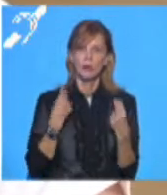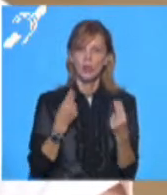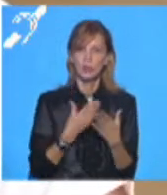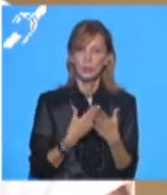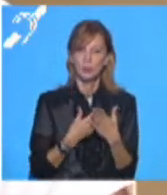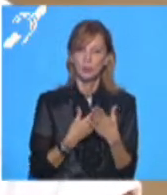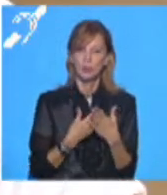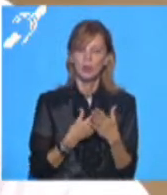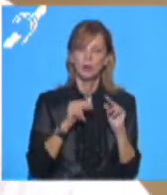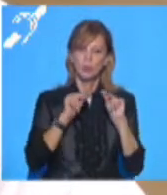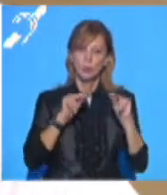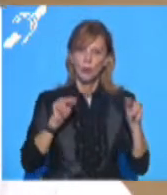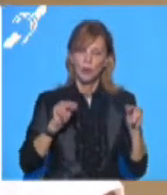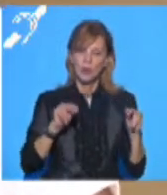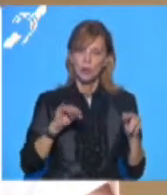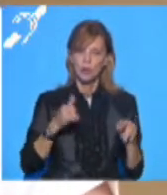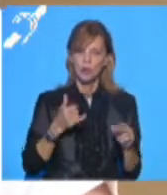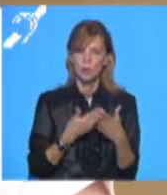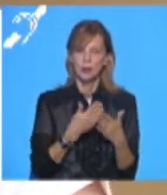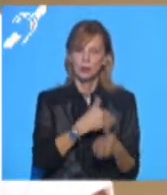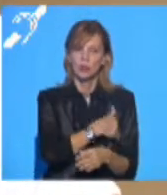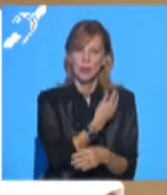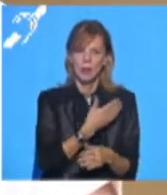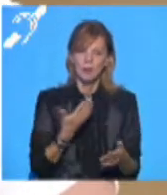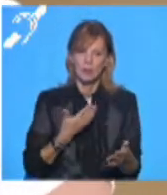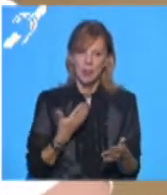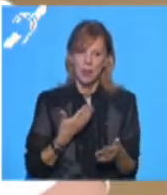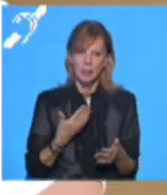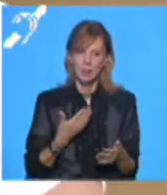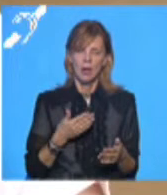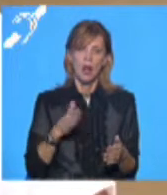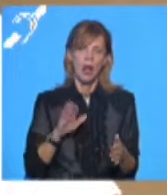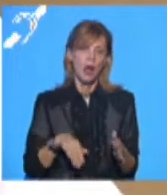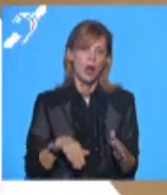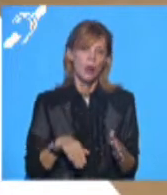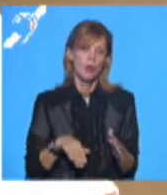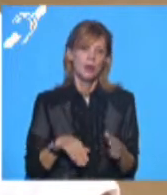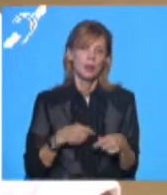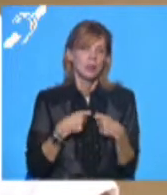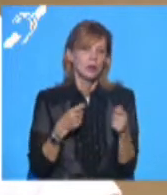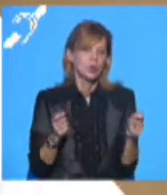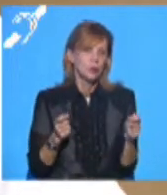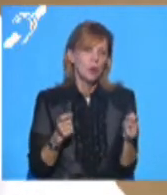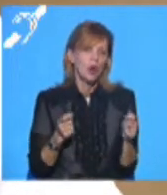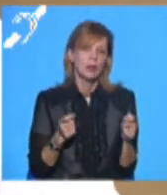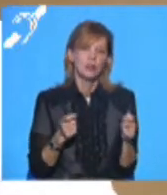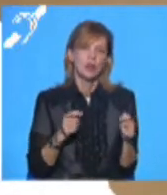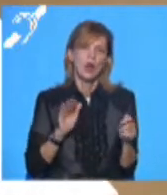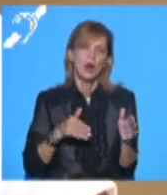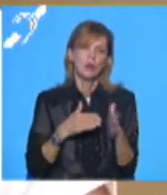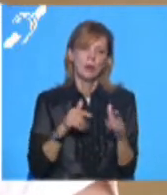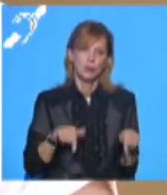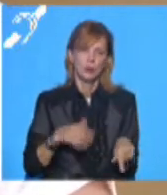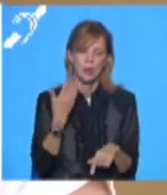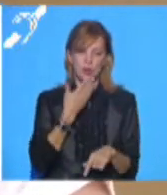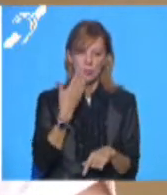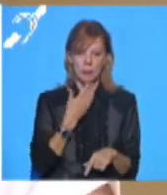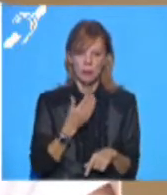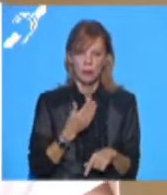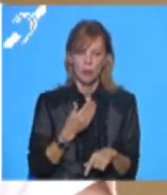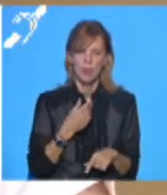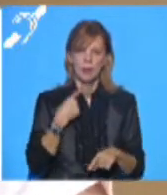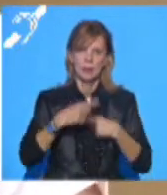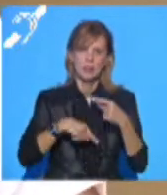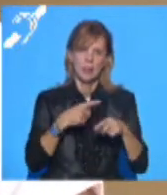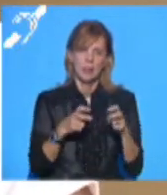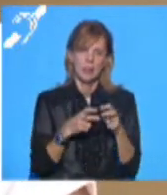pentru noi ca și cadre didactic, cât și pentru elevi care beneficiază de toate utilitățile în această școală. Rețeaua